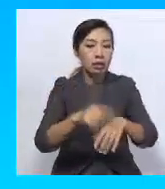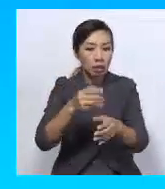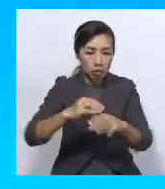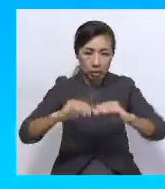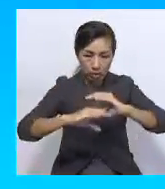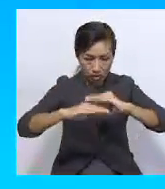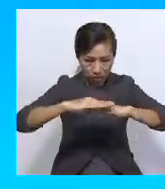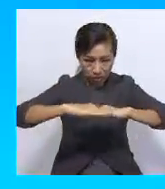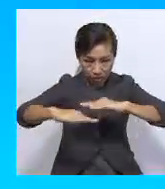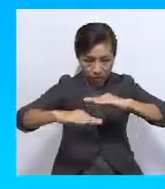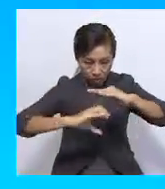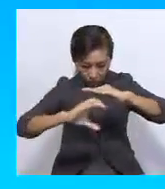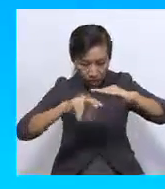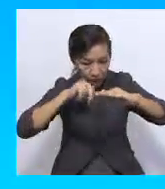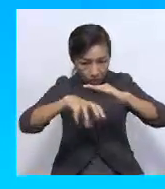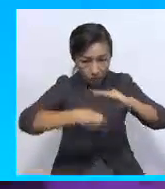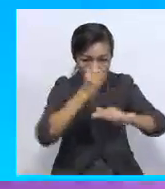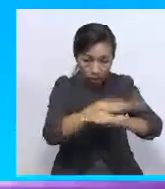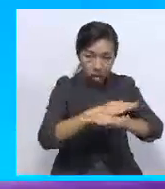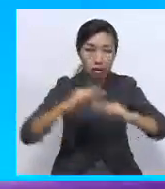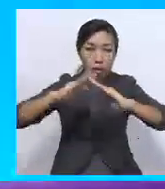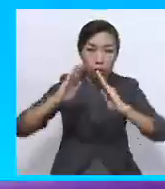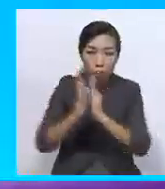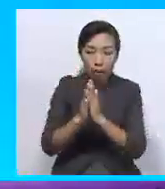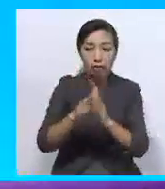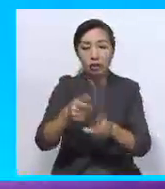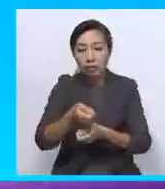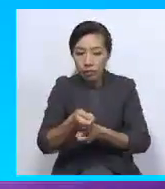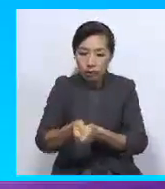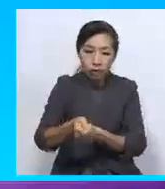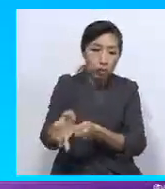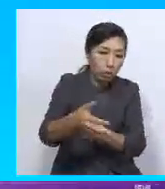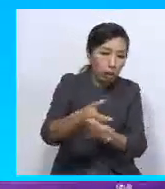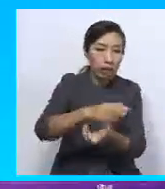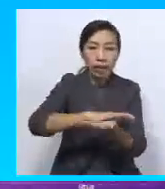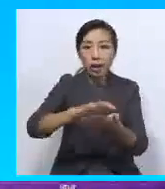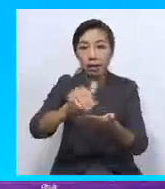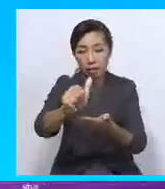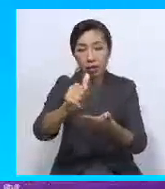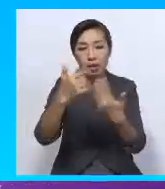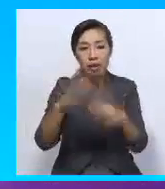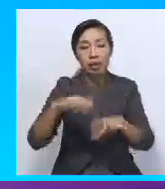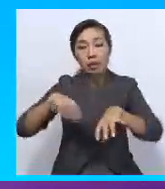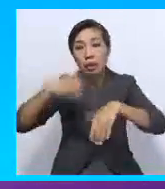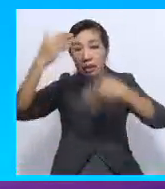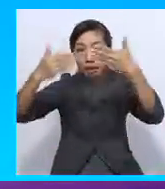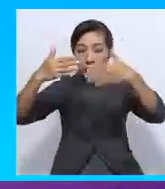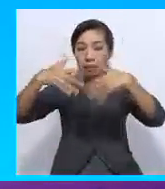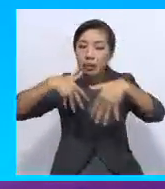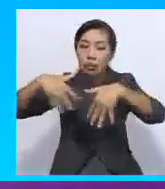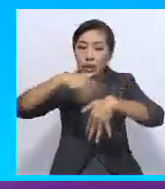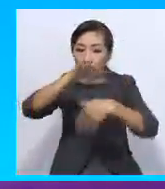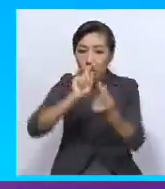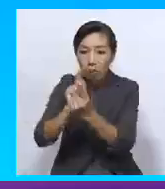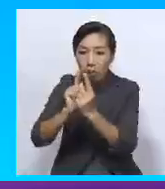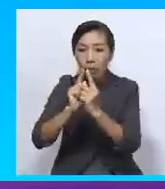บายน้ำทำความสะอาดภายในบริเวณวัดดอนเมืองที่โรงเรียนดอนเมืองจตุรจินดาด้วยแล้วก็ทำกิจกรรมชุมชนสัมพัน